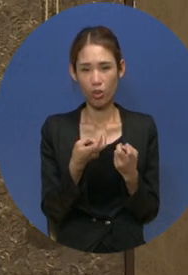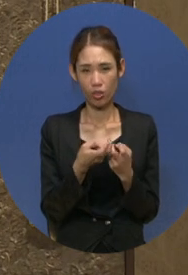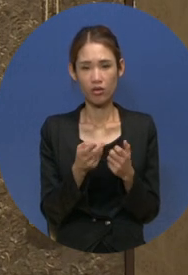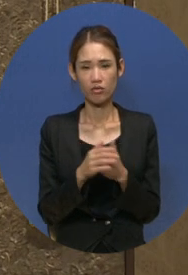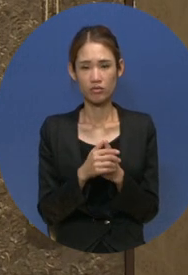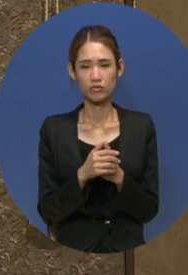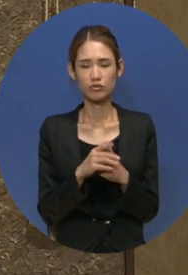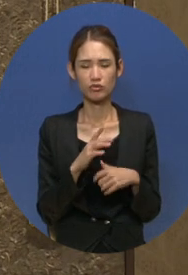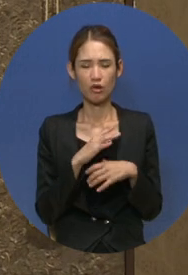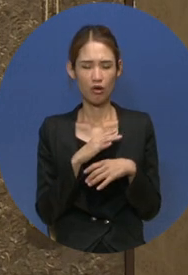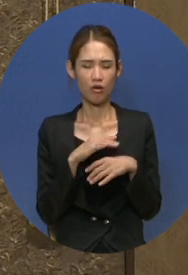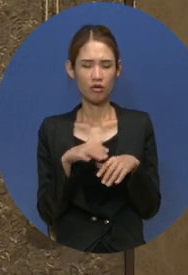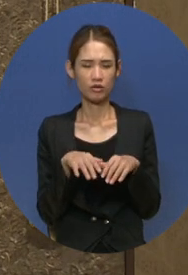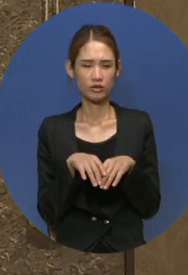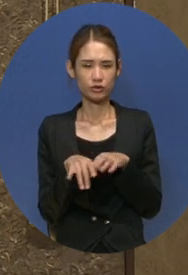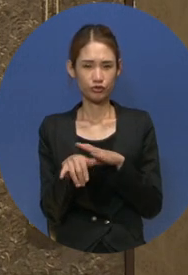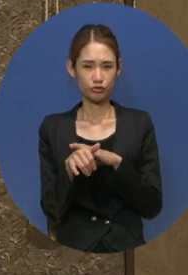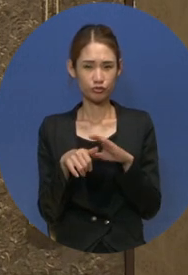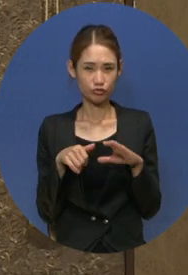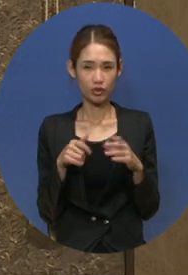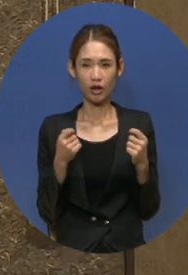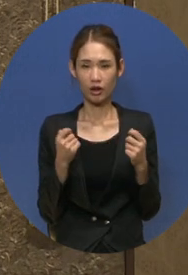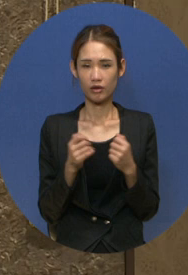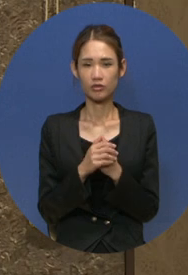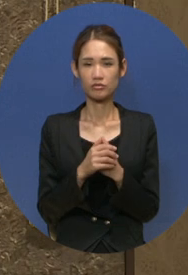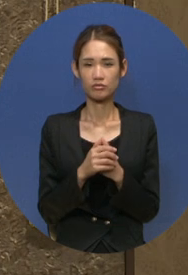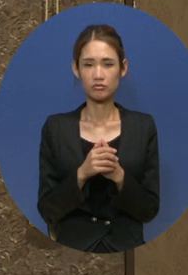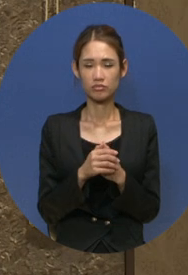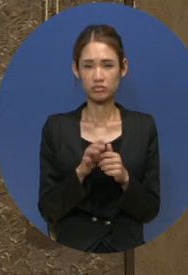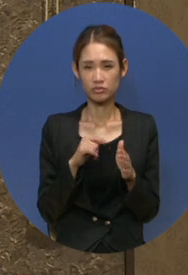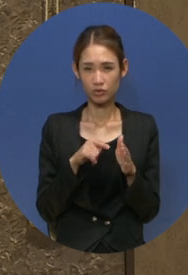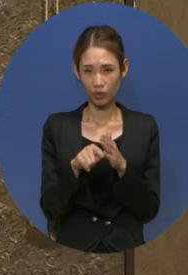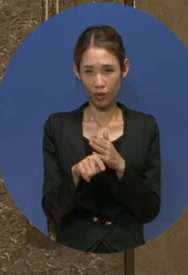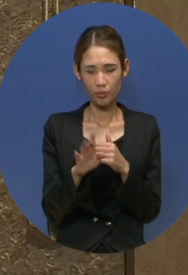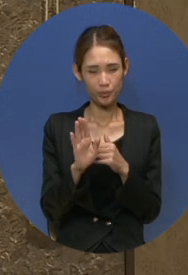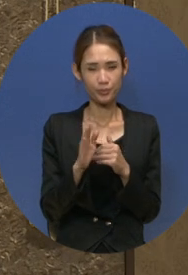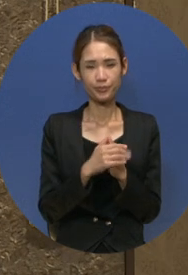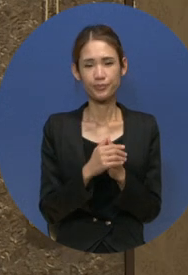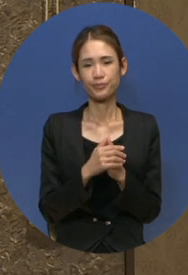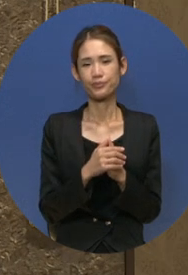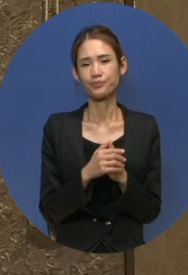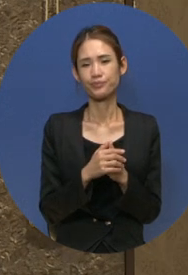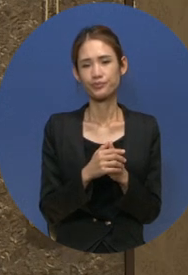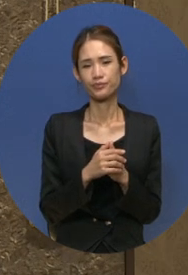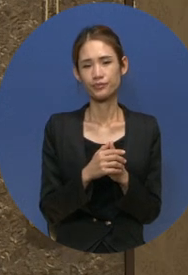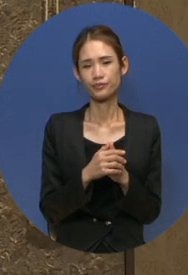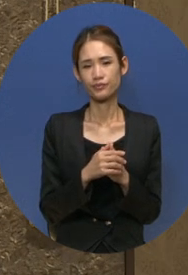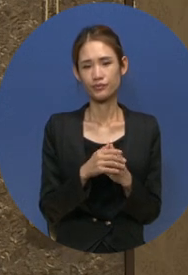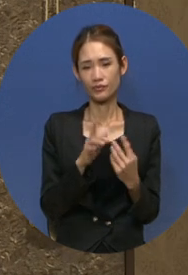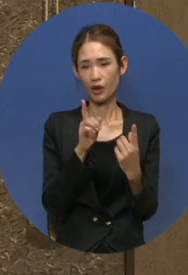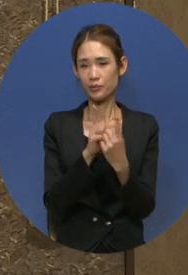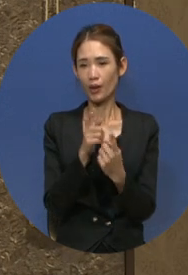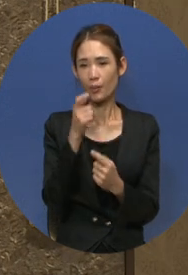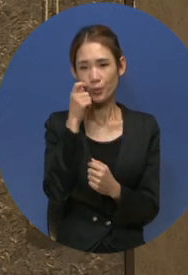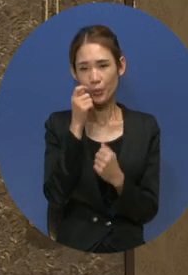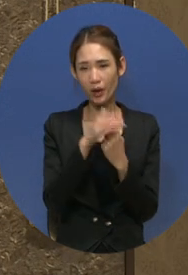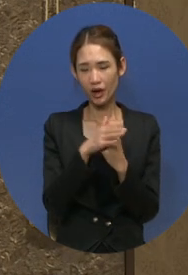이렇게 두려워하고 꺼려하고 그러니까 더 접근 안 하고 그러다 보니까 그런 어떤 접근을 안 하다